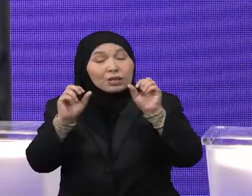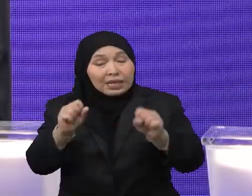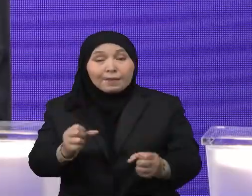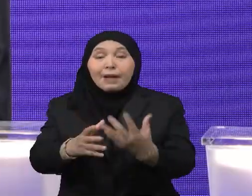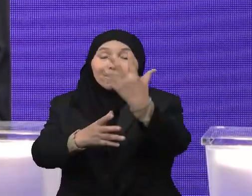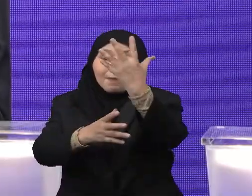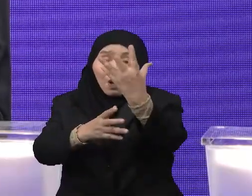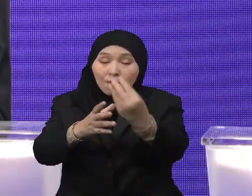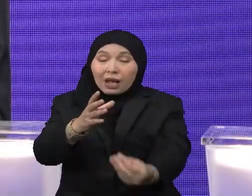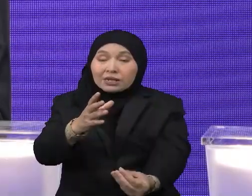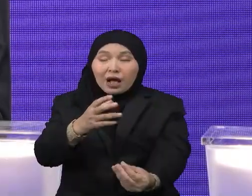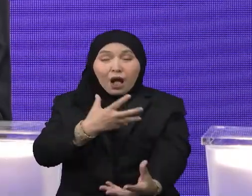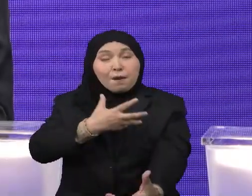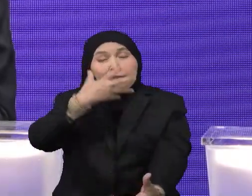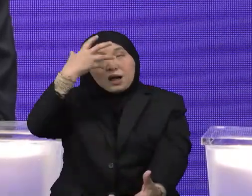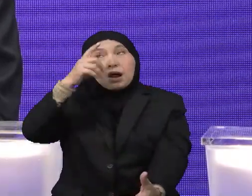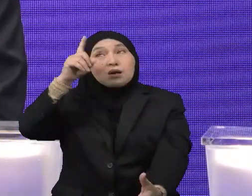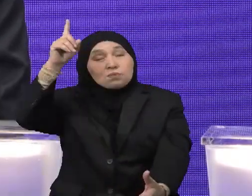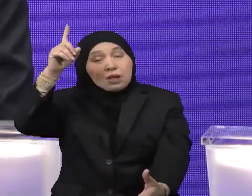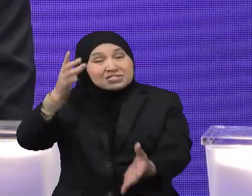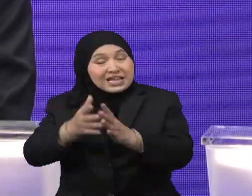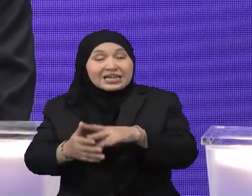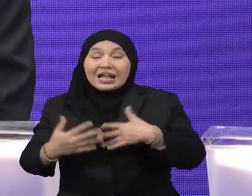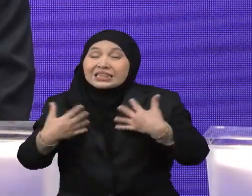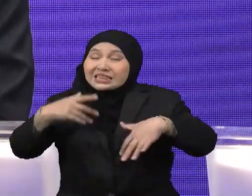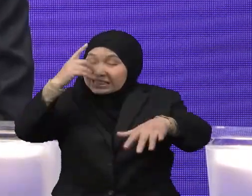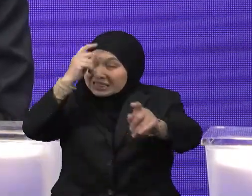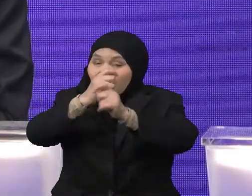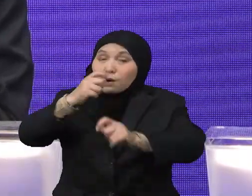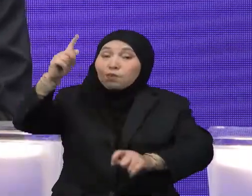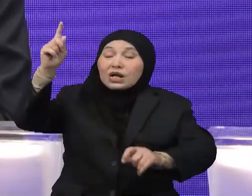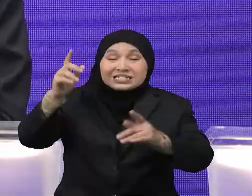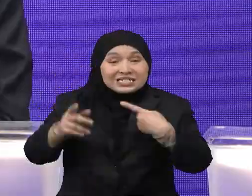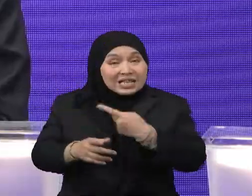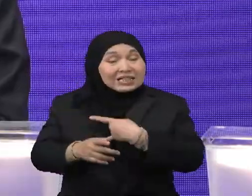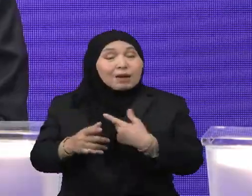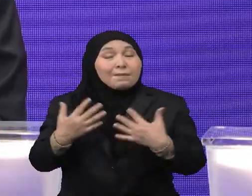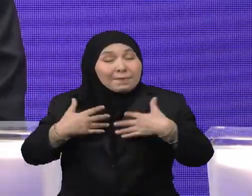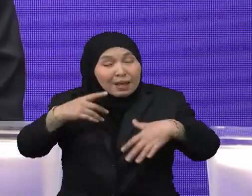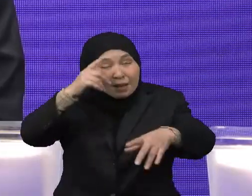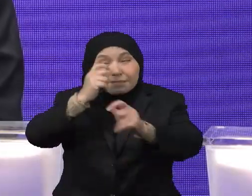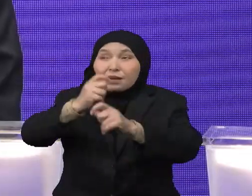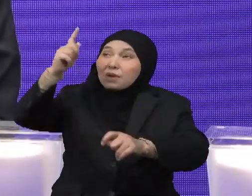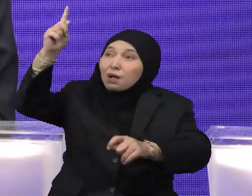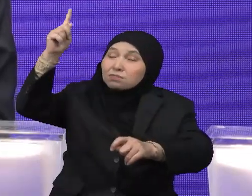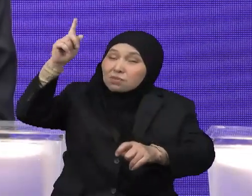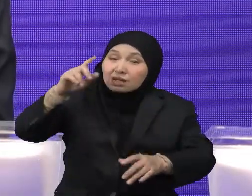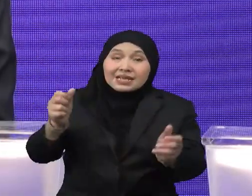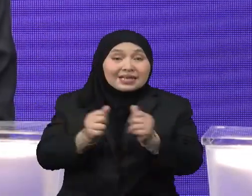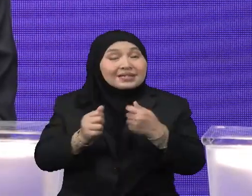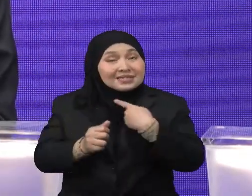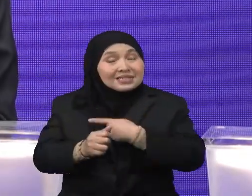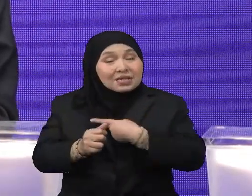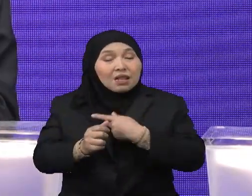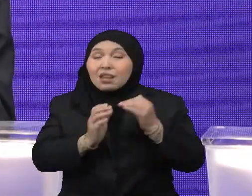memadamkan kemarahan Tuhan jadi takwa nabi kita bertakwa dengan Allah subhanahu wa ta'ala dengan kita